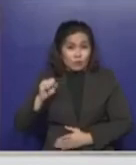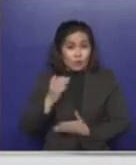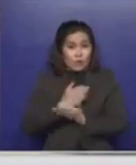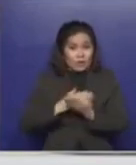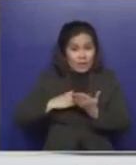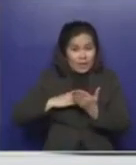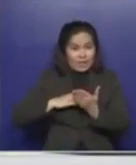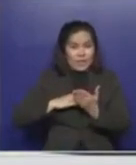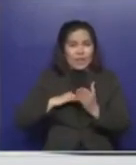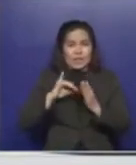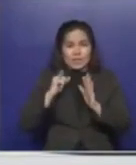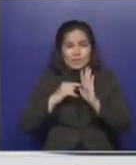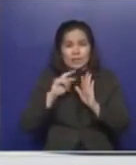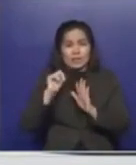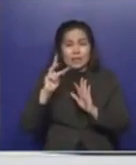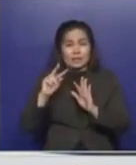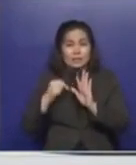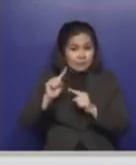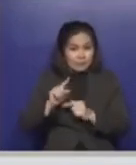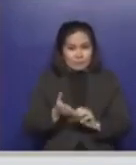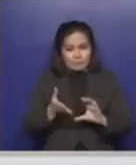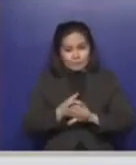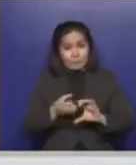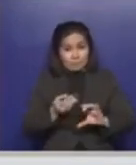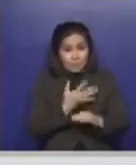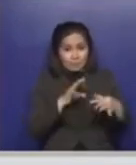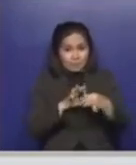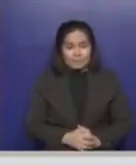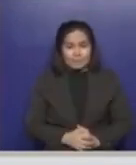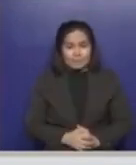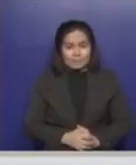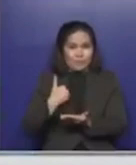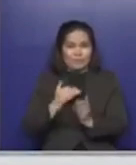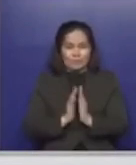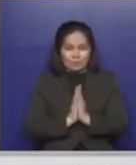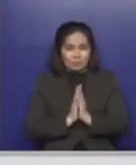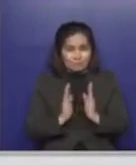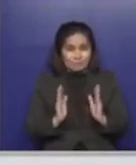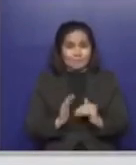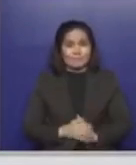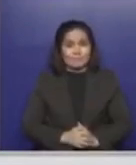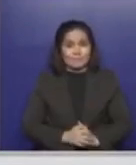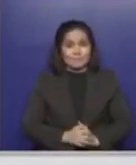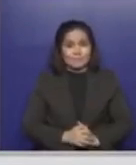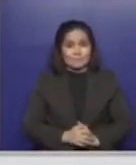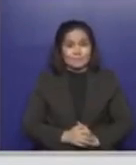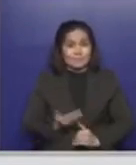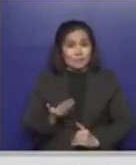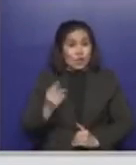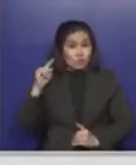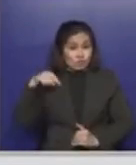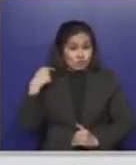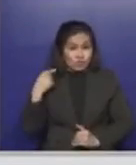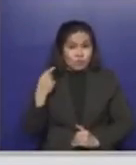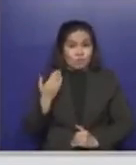านาวาบางคอแหลมกรุงเทพมหานครพรรคการเรียนประธาน ต่อไปนางสาววรรณรี